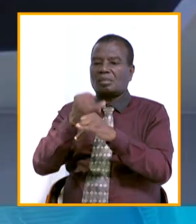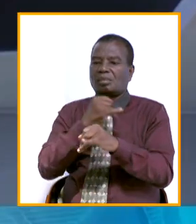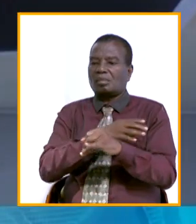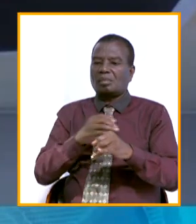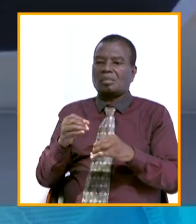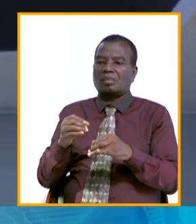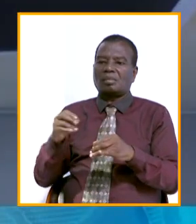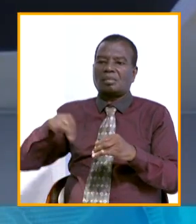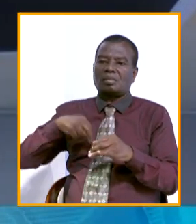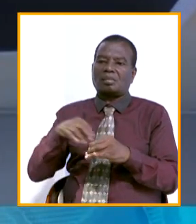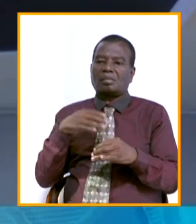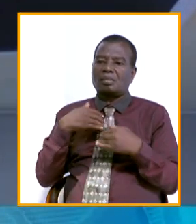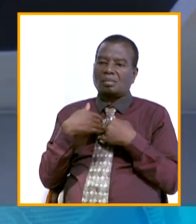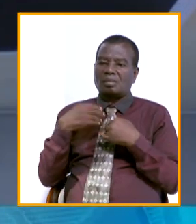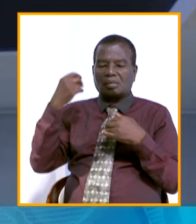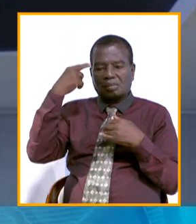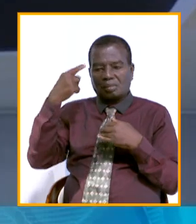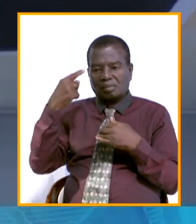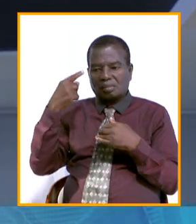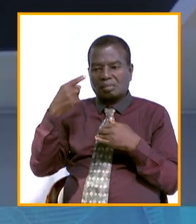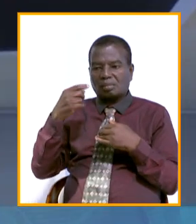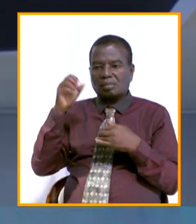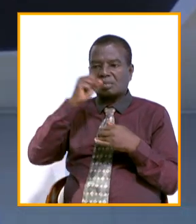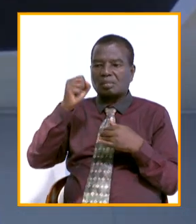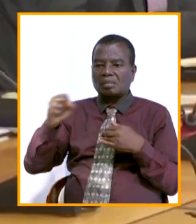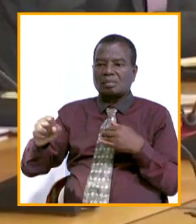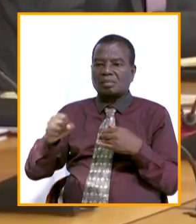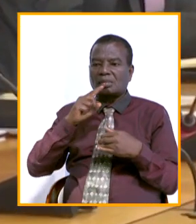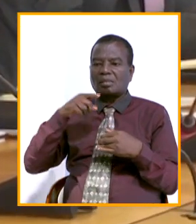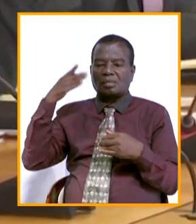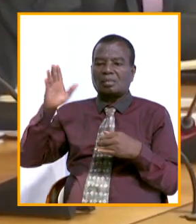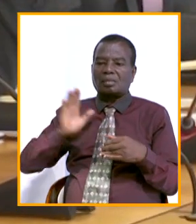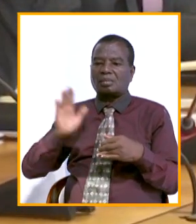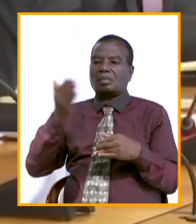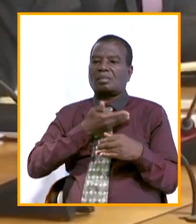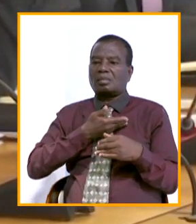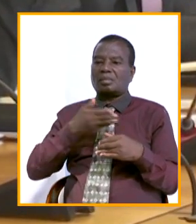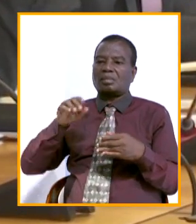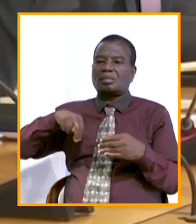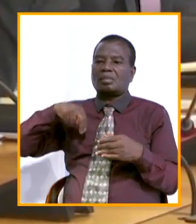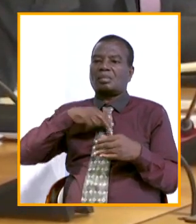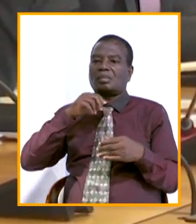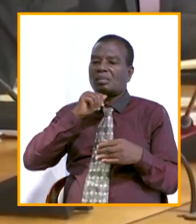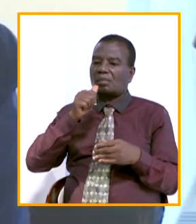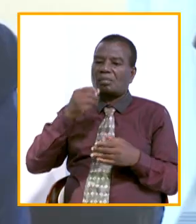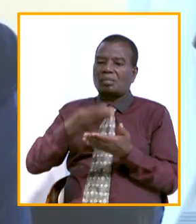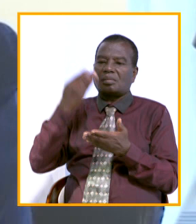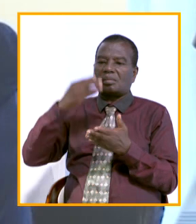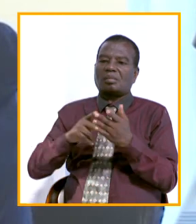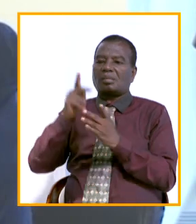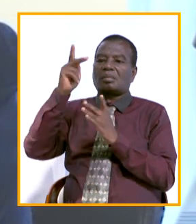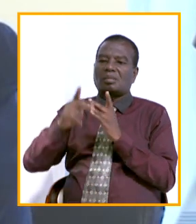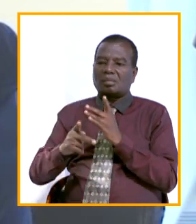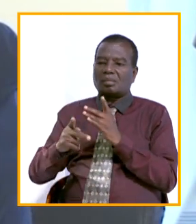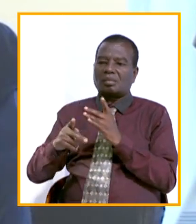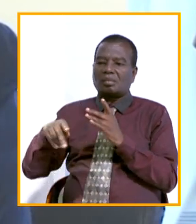l'approprie. Nous sommes entendus sur vraiment un slogan qui sera désormais le nôtre. Nous n'allons pas financer des projets, nous allons